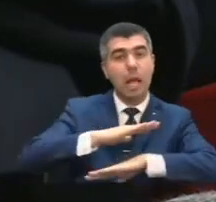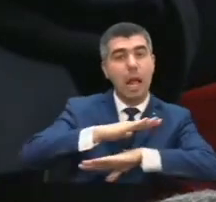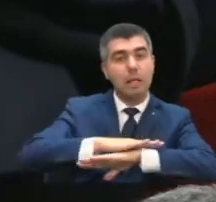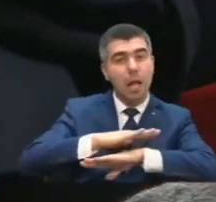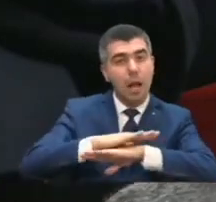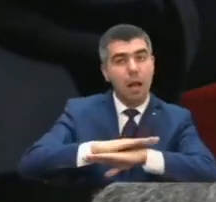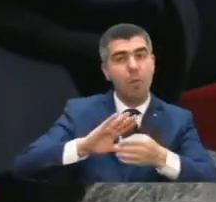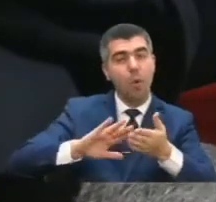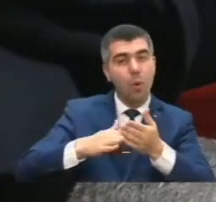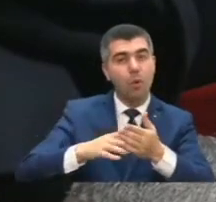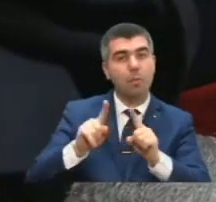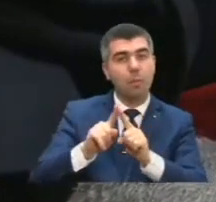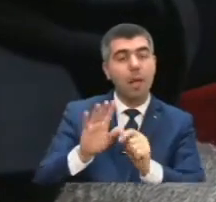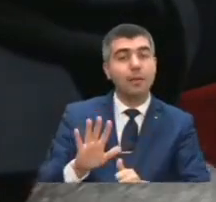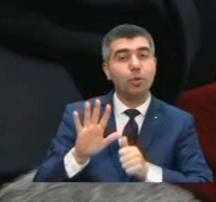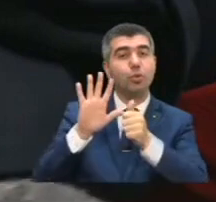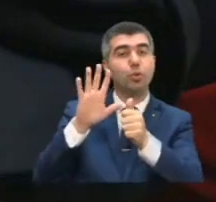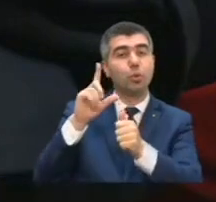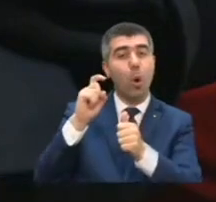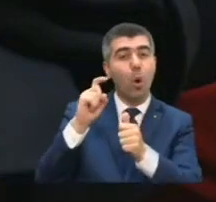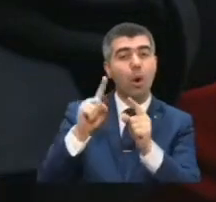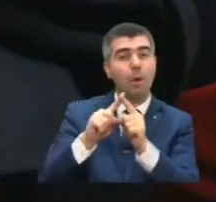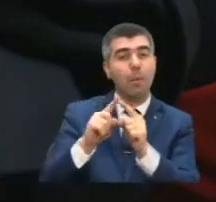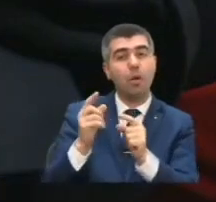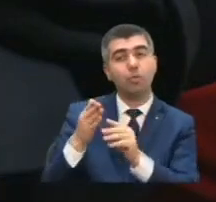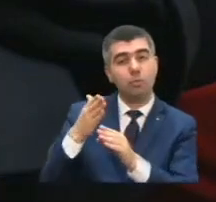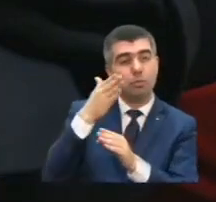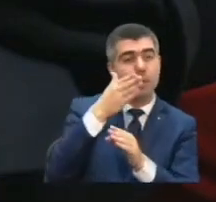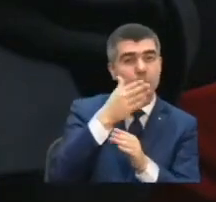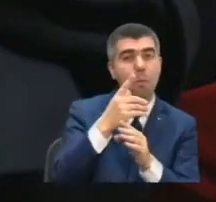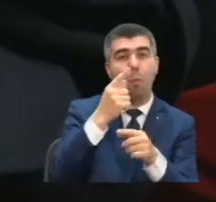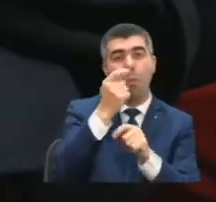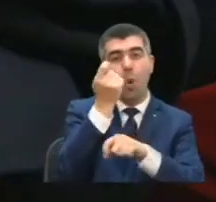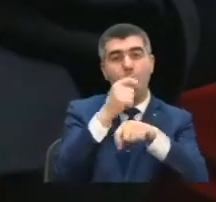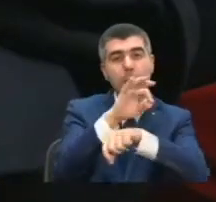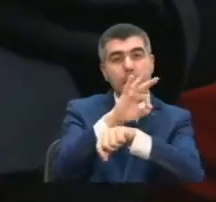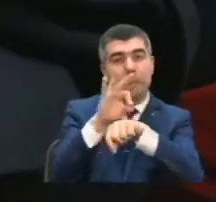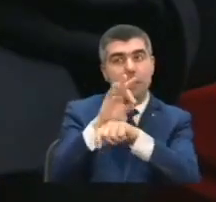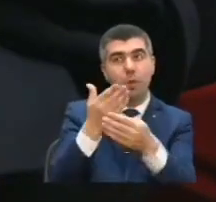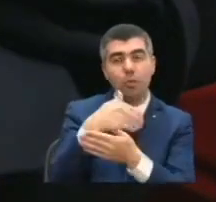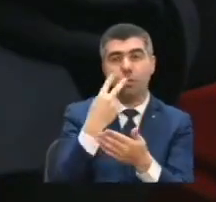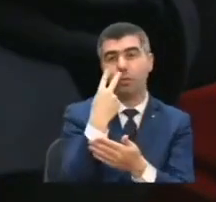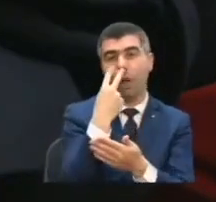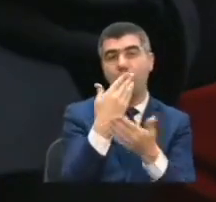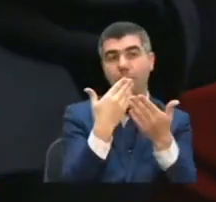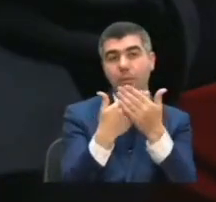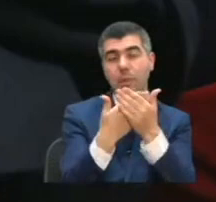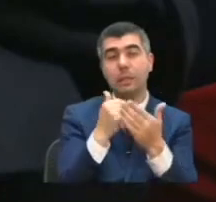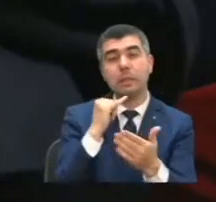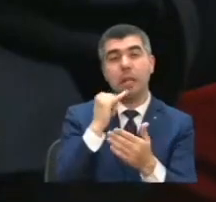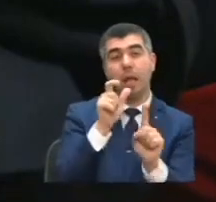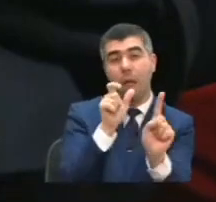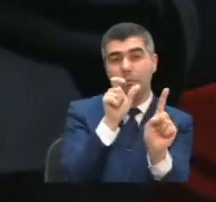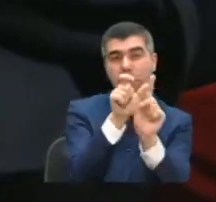طبوغرافيه كل 6 اشهر، وتجهيز المقلع والاليات بمعدات تقنيه حديثه تمكن من التتبع الحقيقي